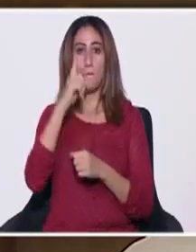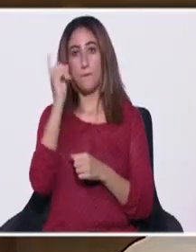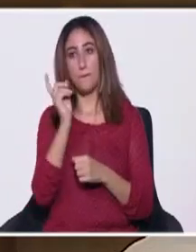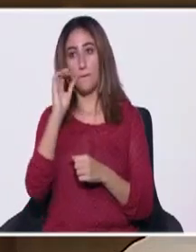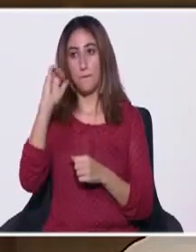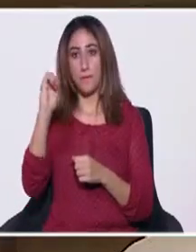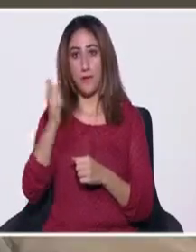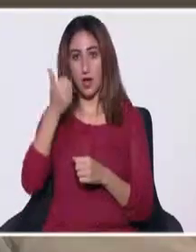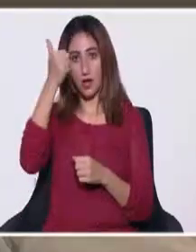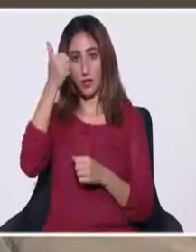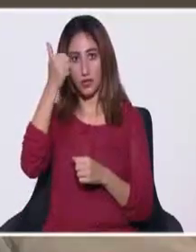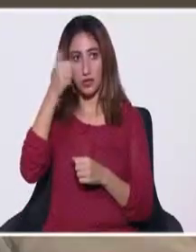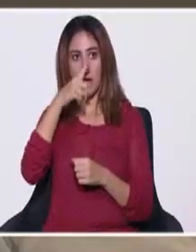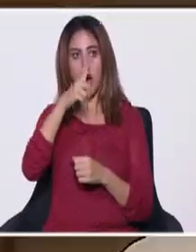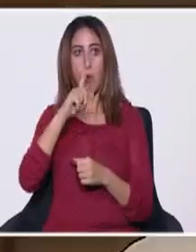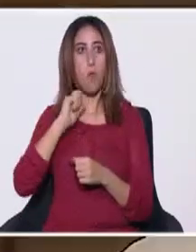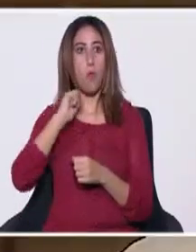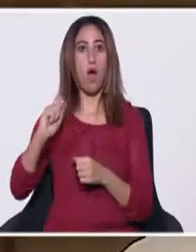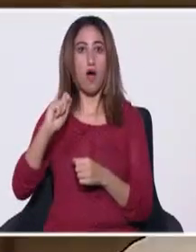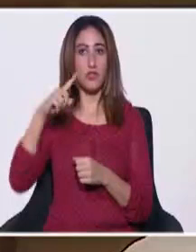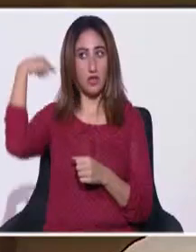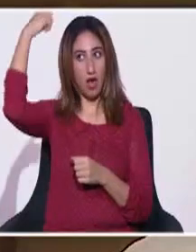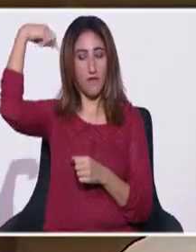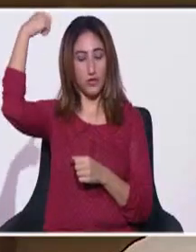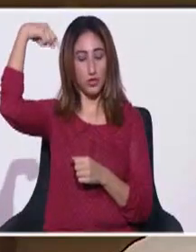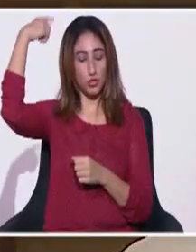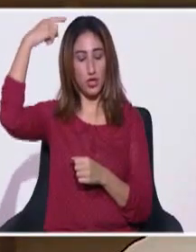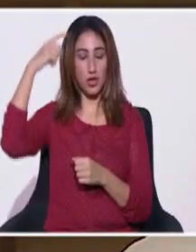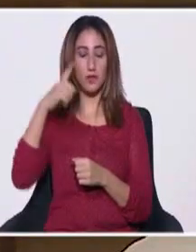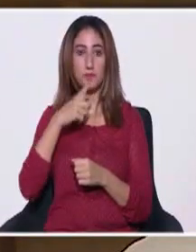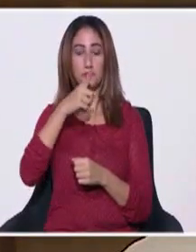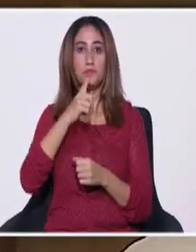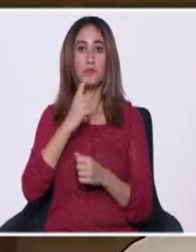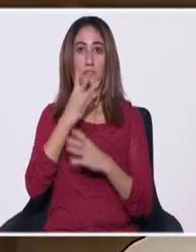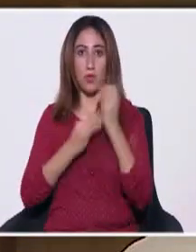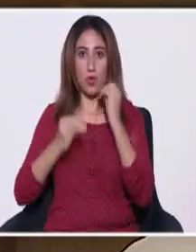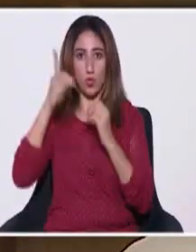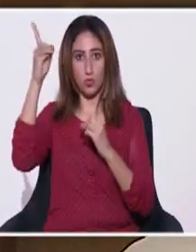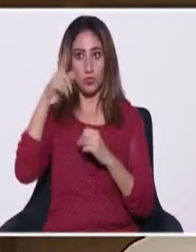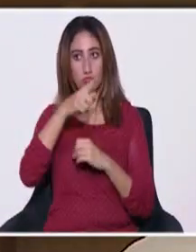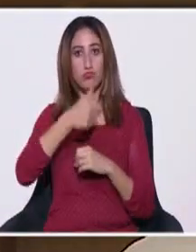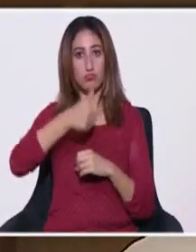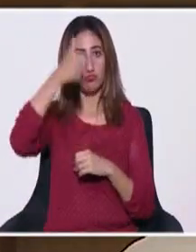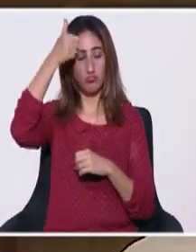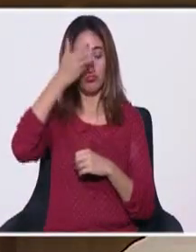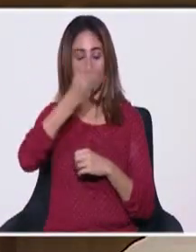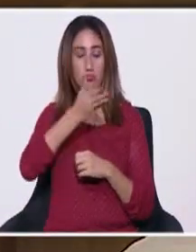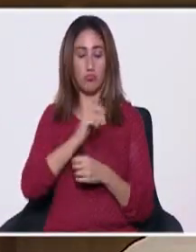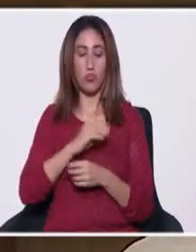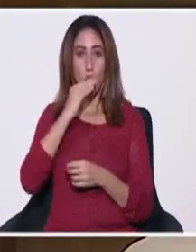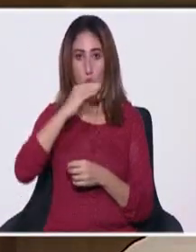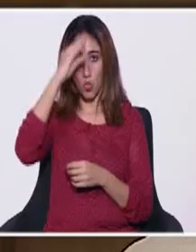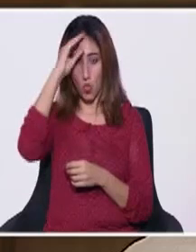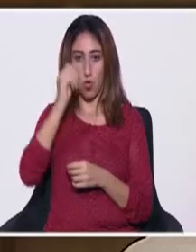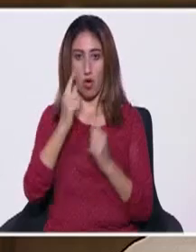السلام من مواليد كفر الشيخ، والحقيقة رجل يعني له مكانة عظيمة جدا.